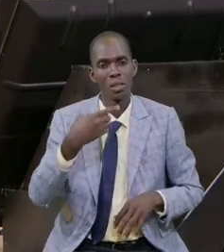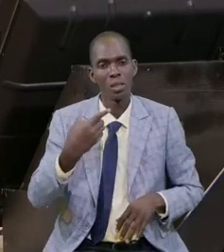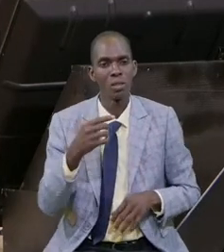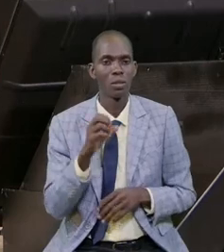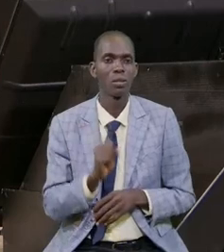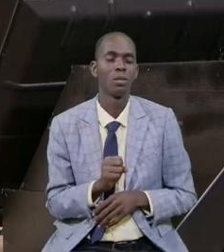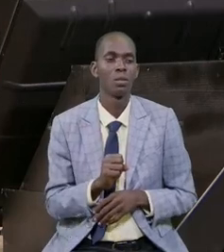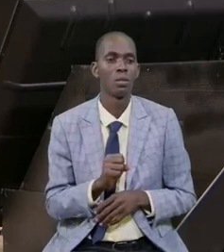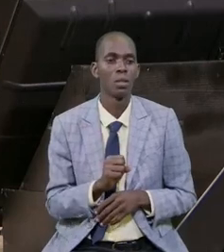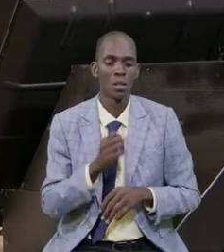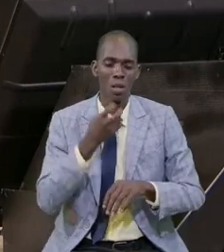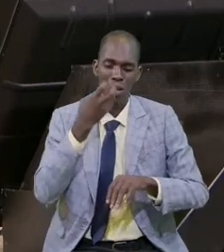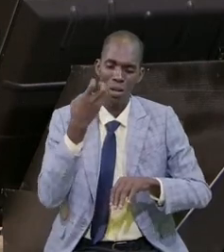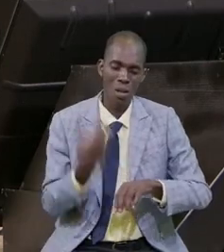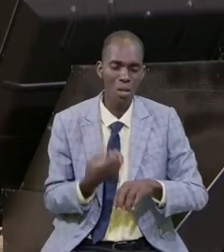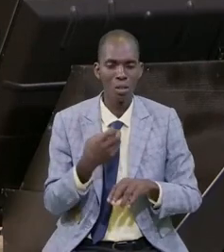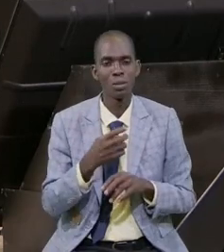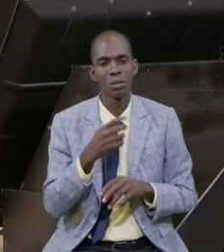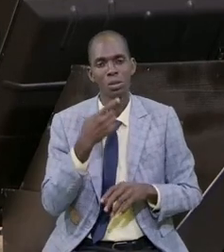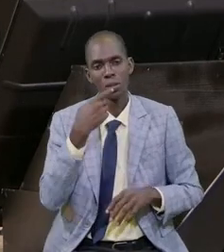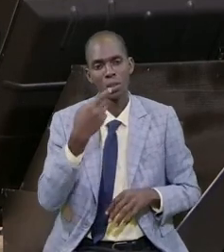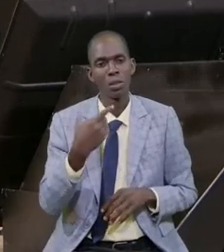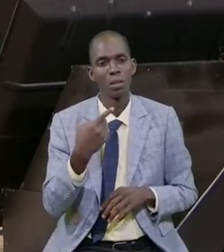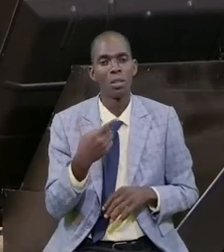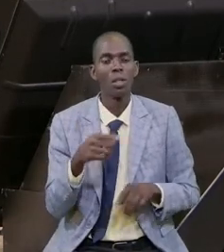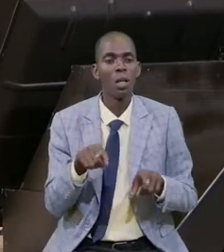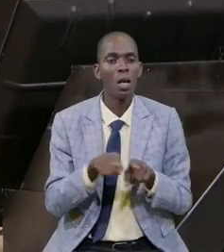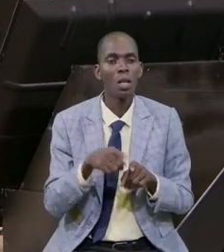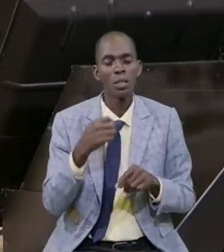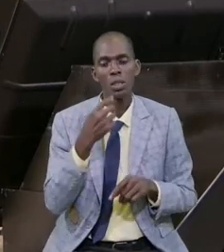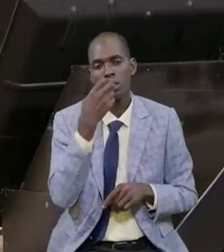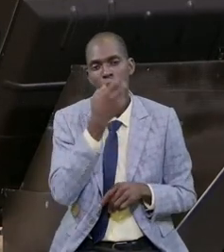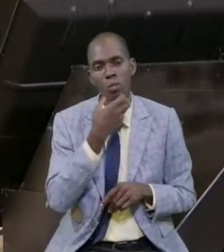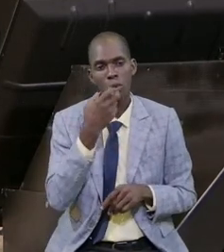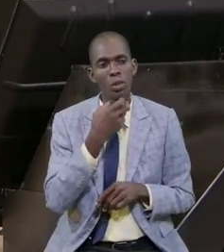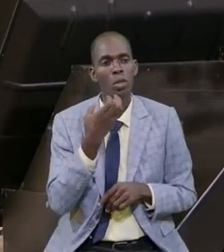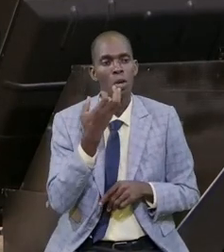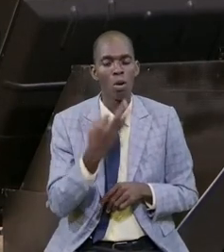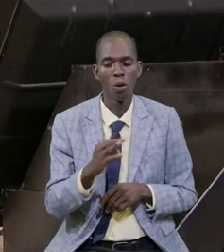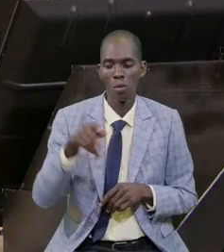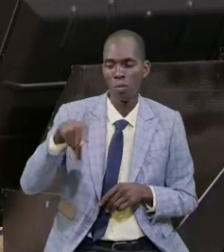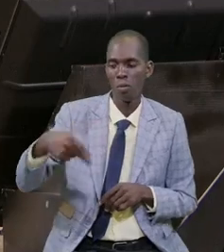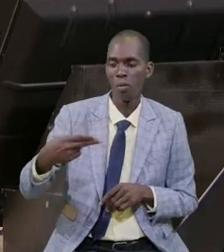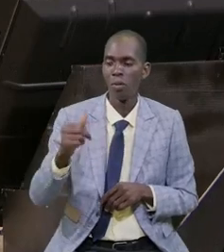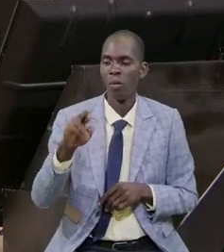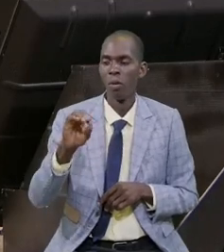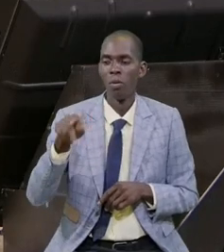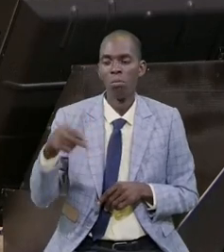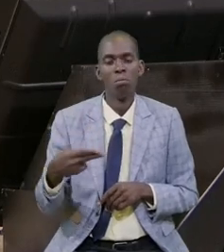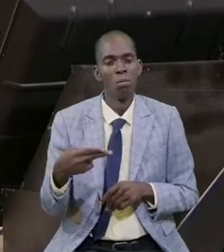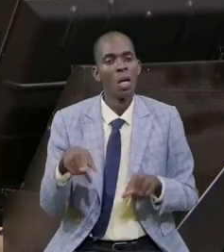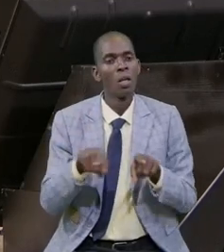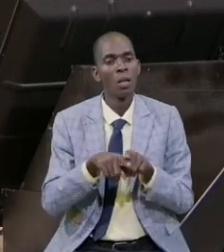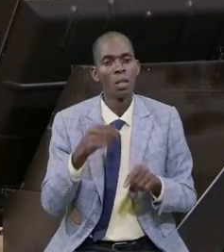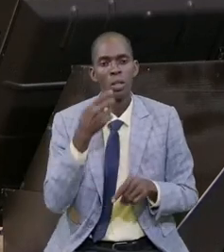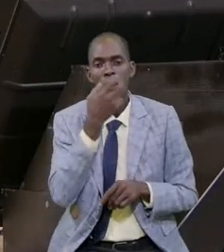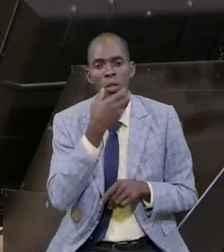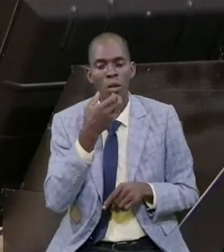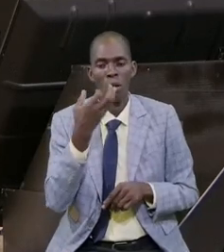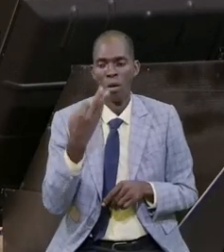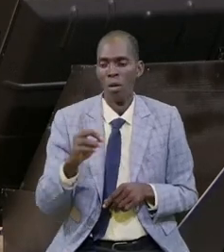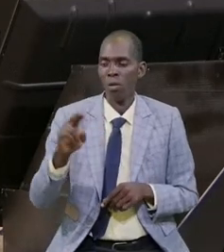injurieuses, les paroles injurieuses, comme les paroles de Pharaon, comme